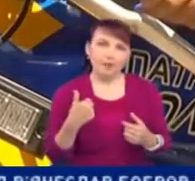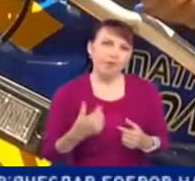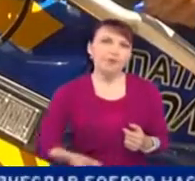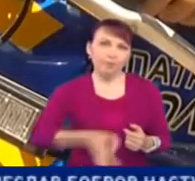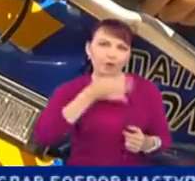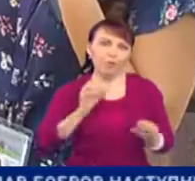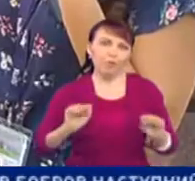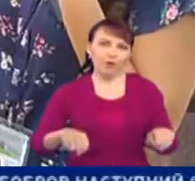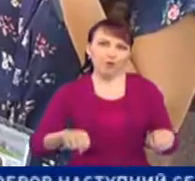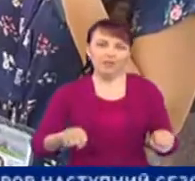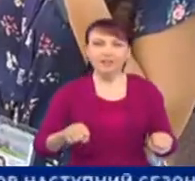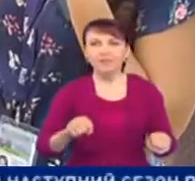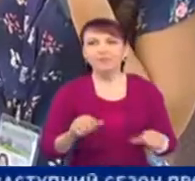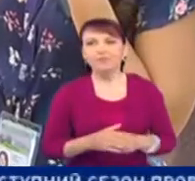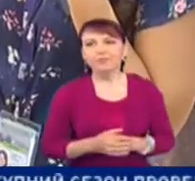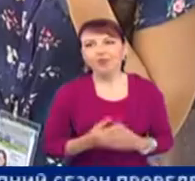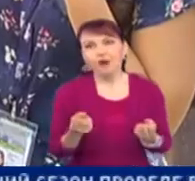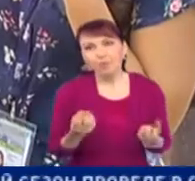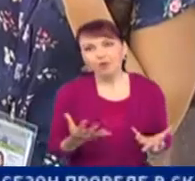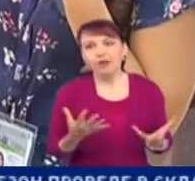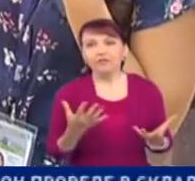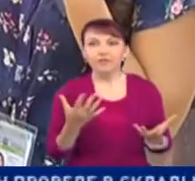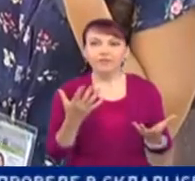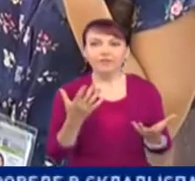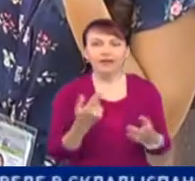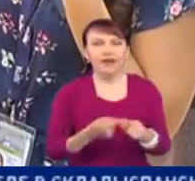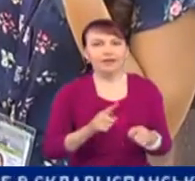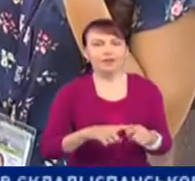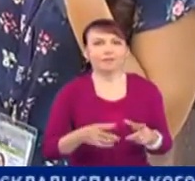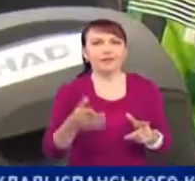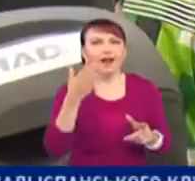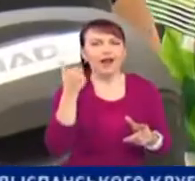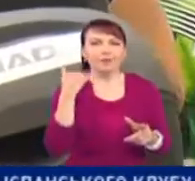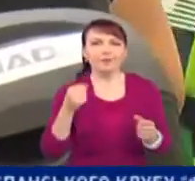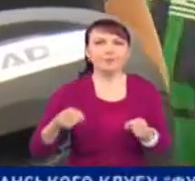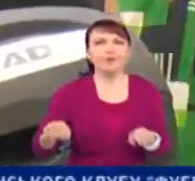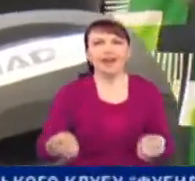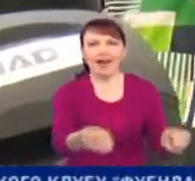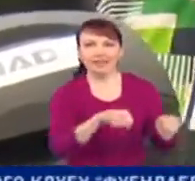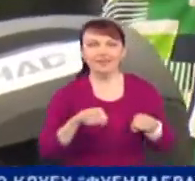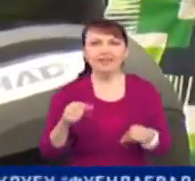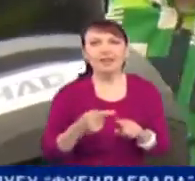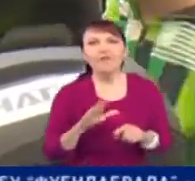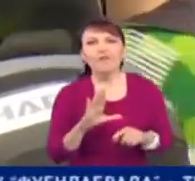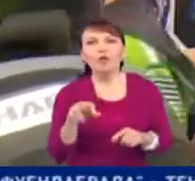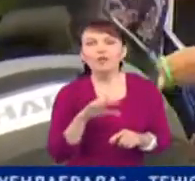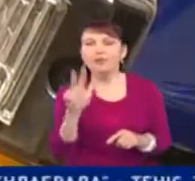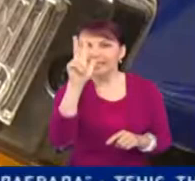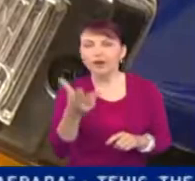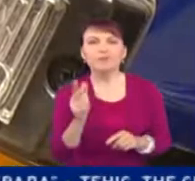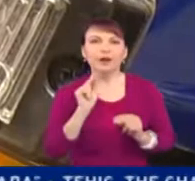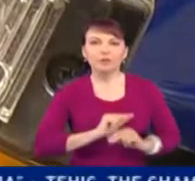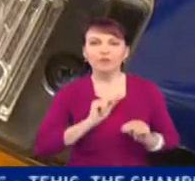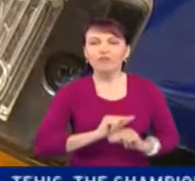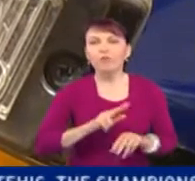подобаються мотоцикли. Просто вони ета. І він просто ета. Якщо поїхати. Володимир 3 роки працював у поліції на